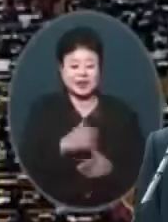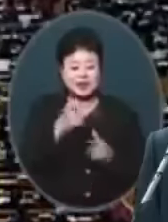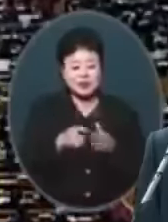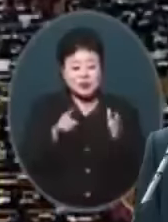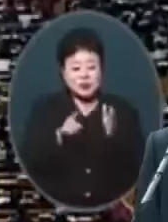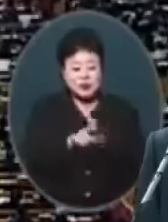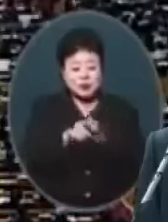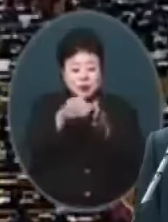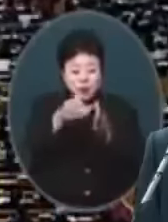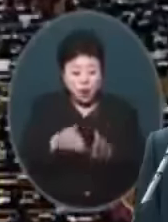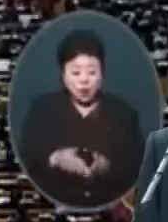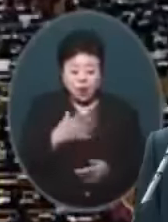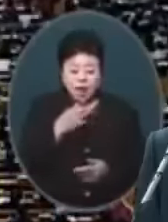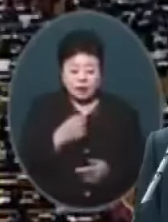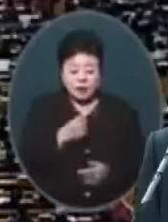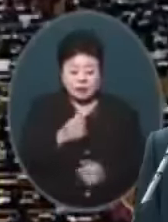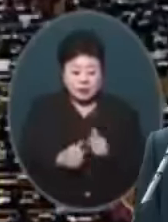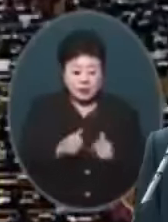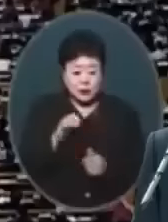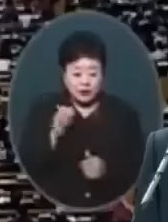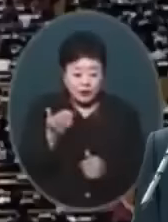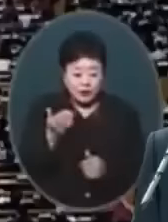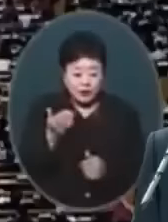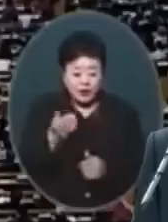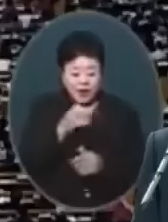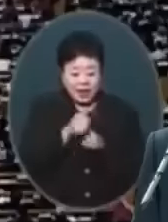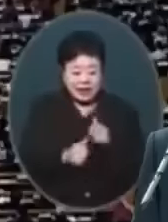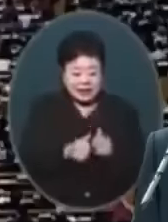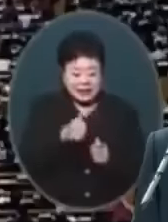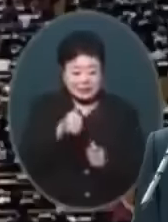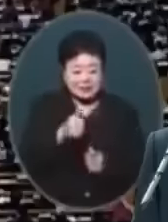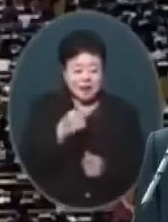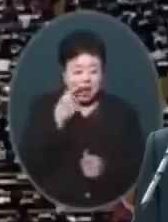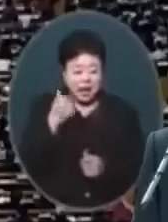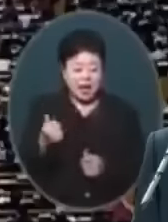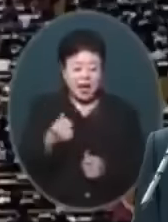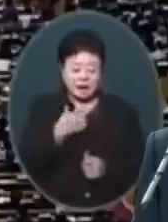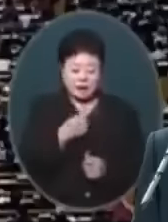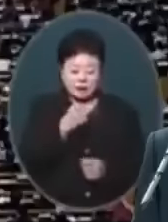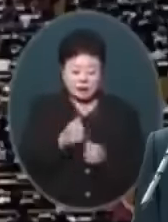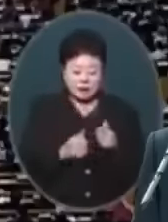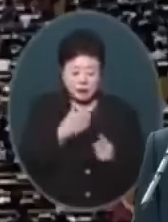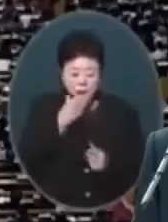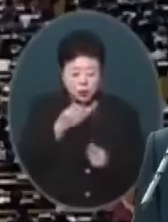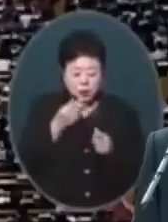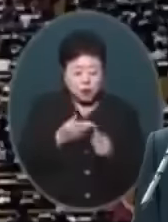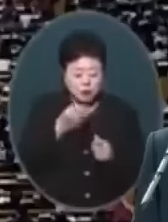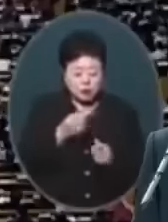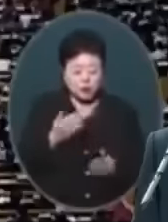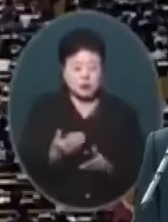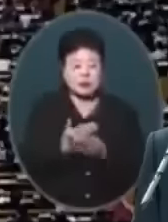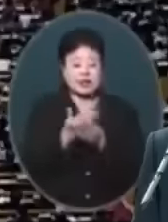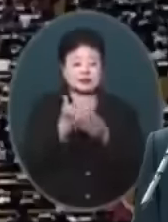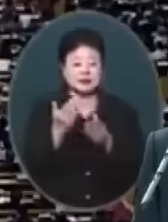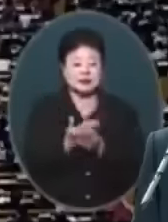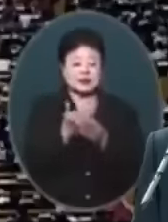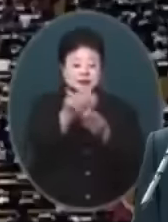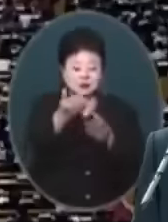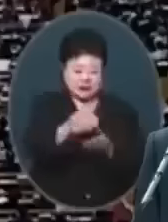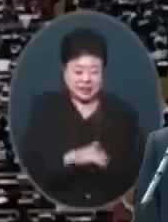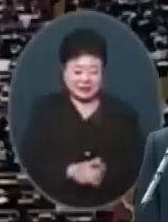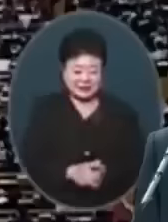예수를 믿음으로 우리는 아브라함의 자손이 되어서 하나님의 아브라함 자손에게 복주고 복주며 번창케 하고 번창케 하게